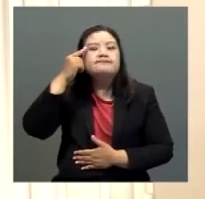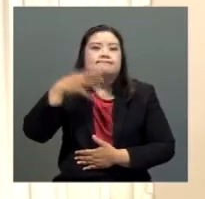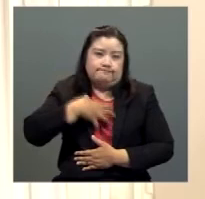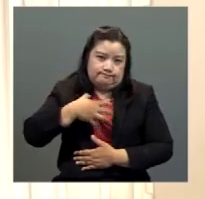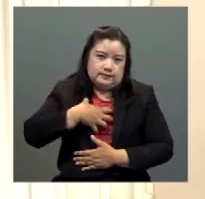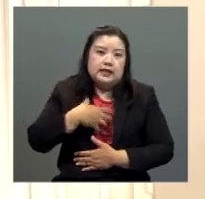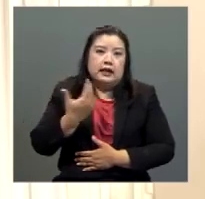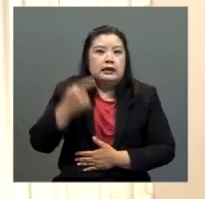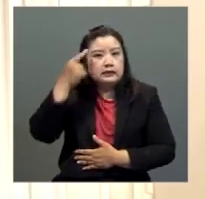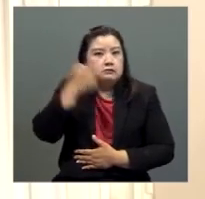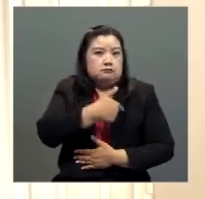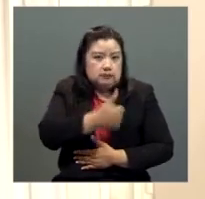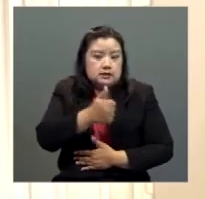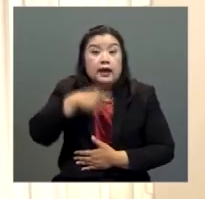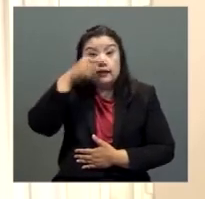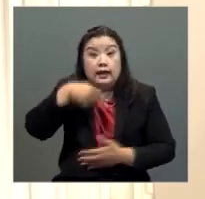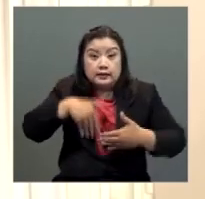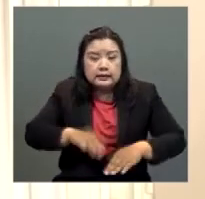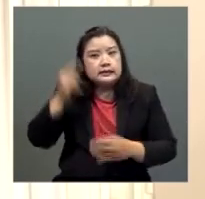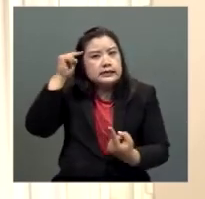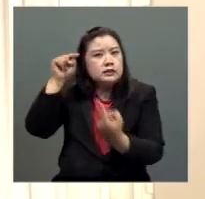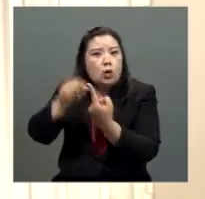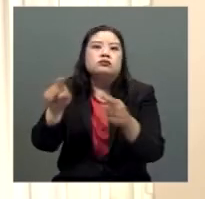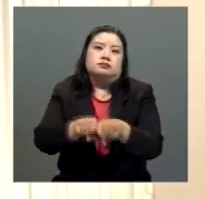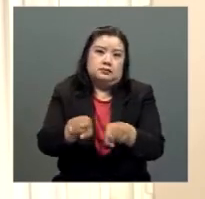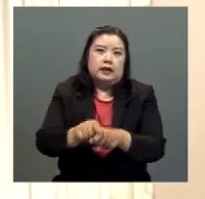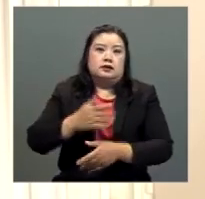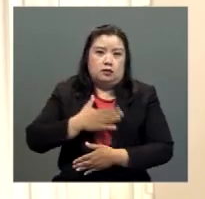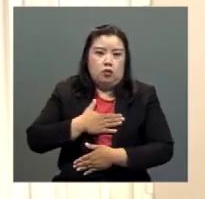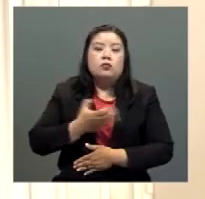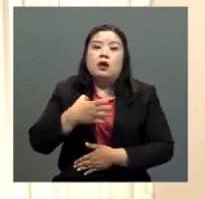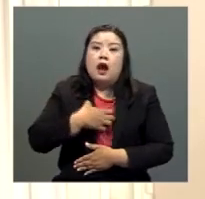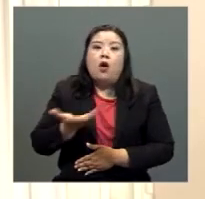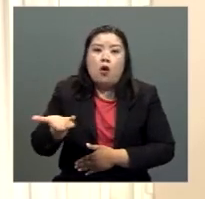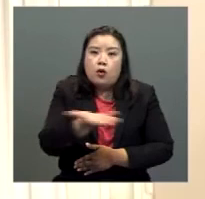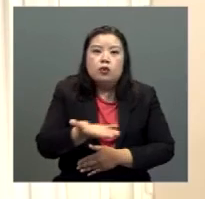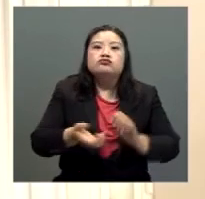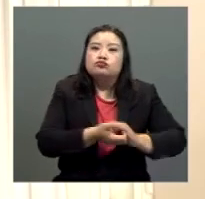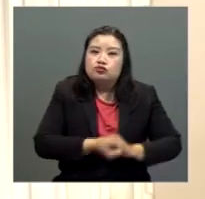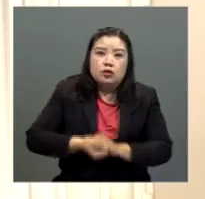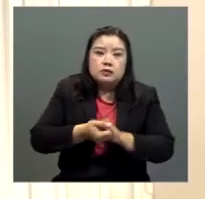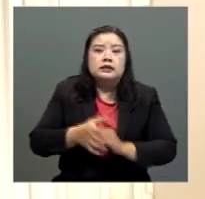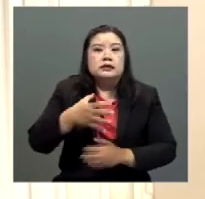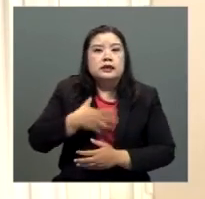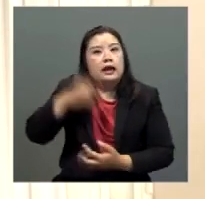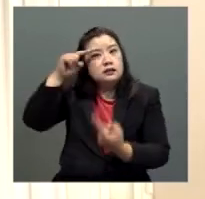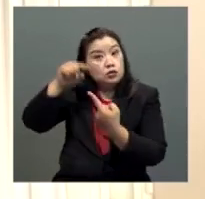มก็เชื่อมั่นว่าคนไทยทุกคนก็มีความหวังเช่นเดียวกันกับผมผมขอให้ทุกคนมาร่วมมือกันท